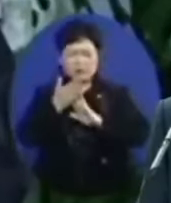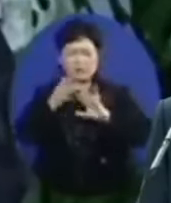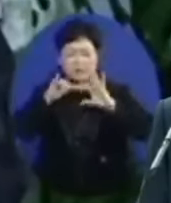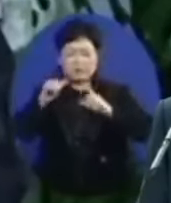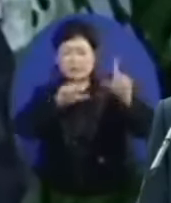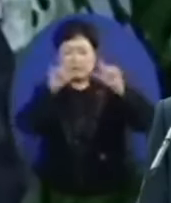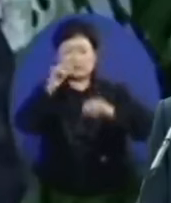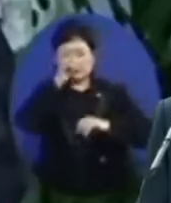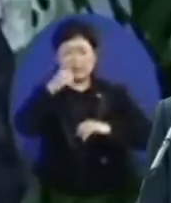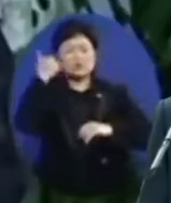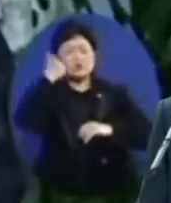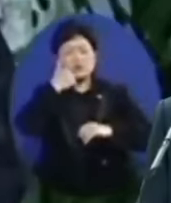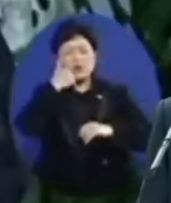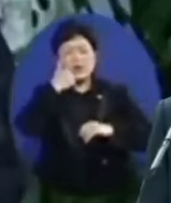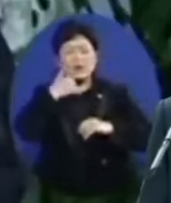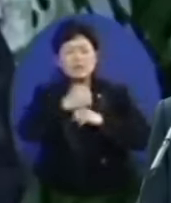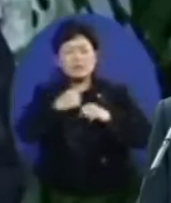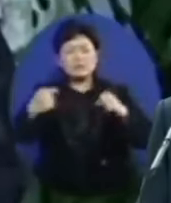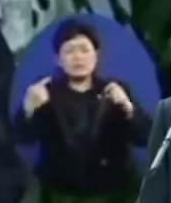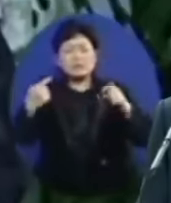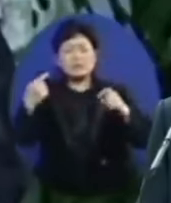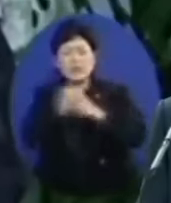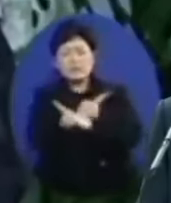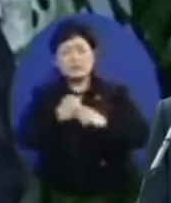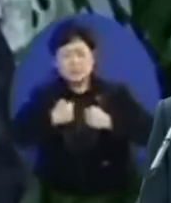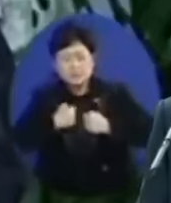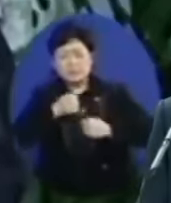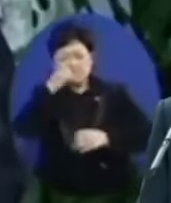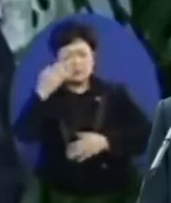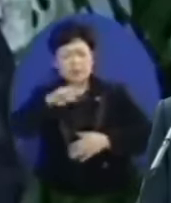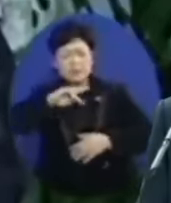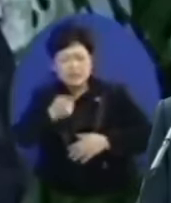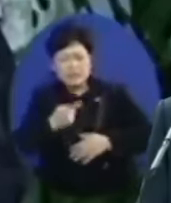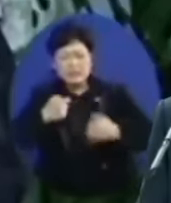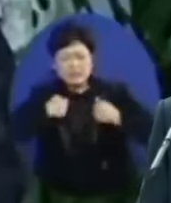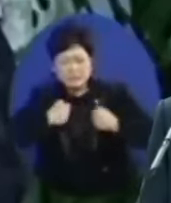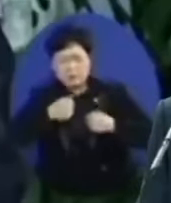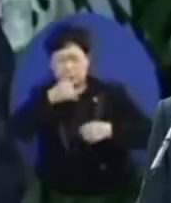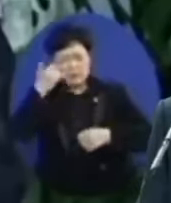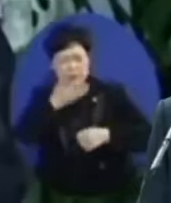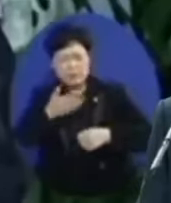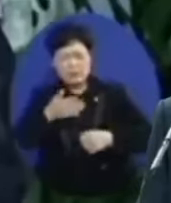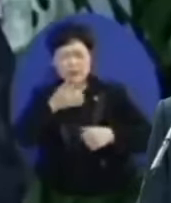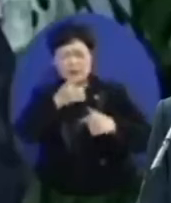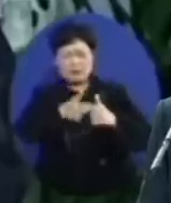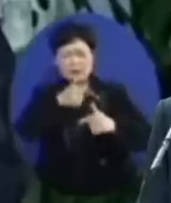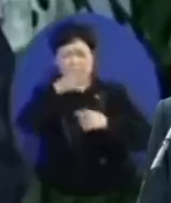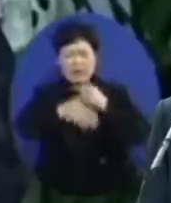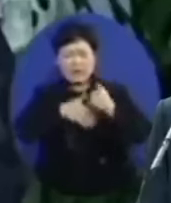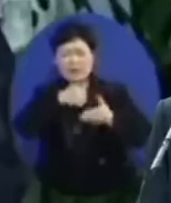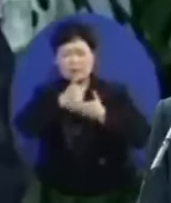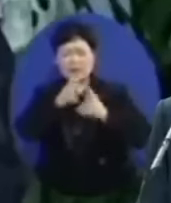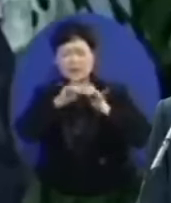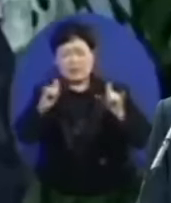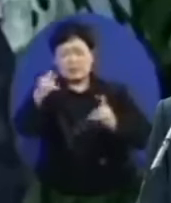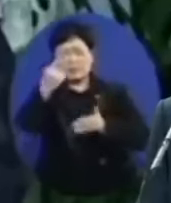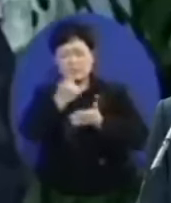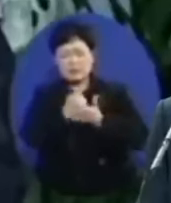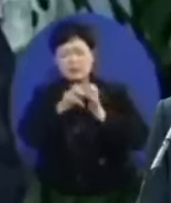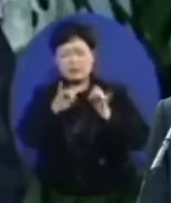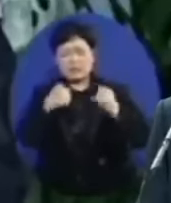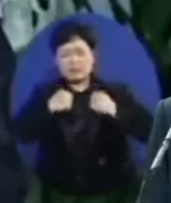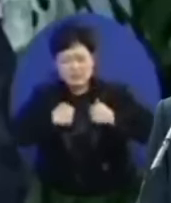것입니다. 누가 이 짐을 대신 짊어질 수 있습니까? 예수님이 하나님인데 사람으로 오셔서 사람이 못 지는